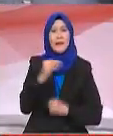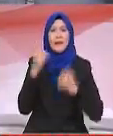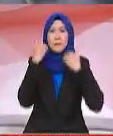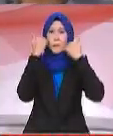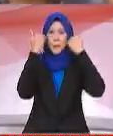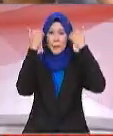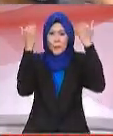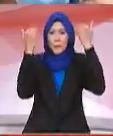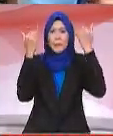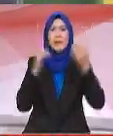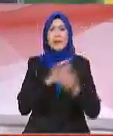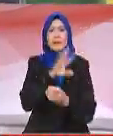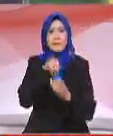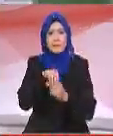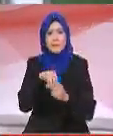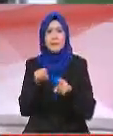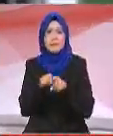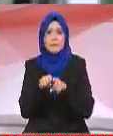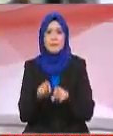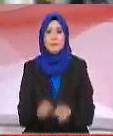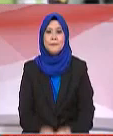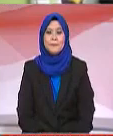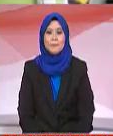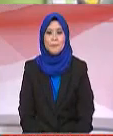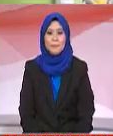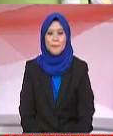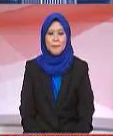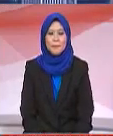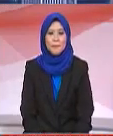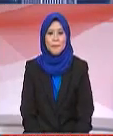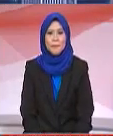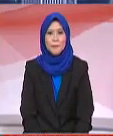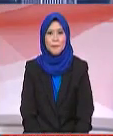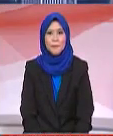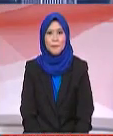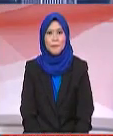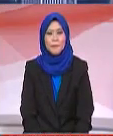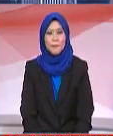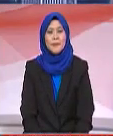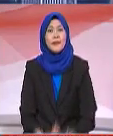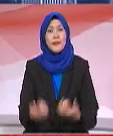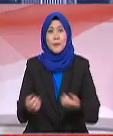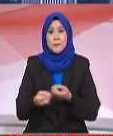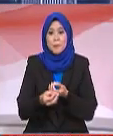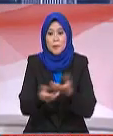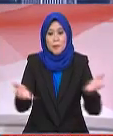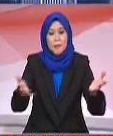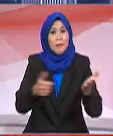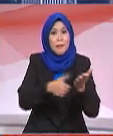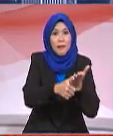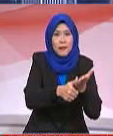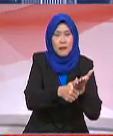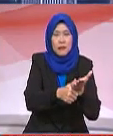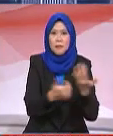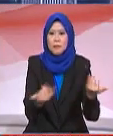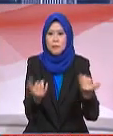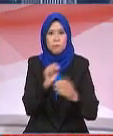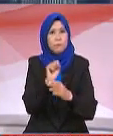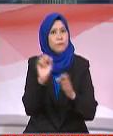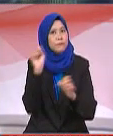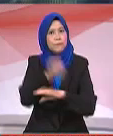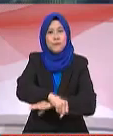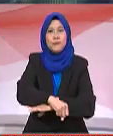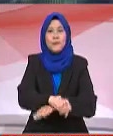darah tinggi. Sindiket pengedaran dadah tumpas dengan penahanan